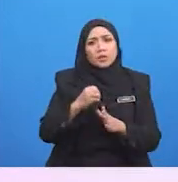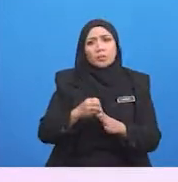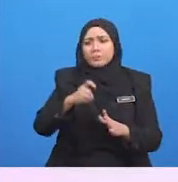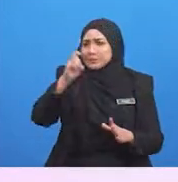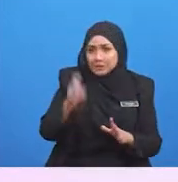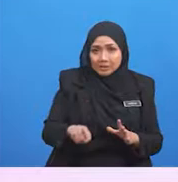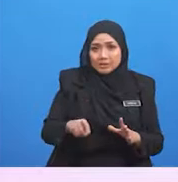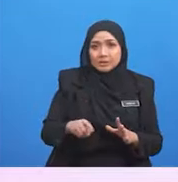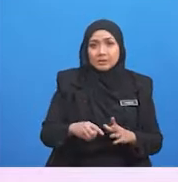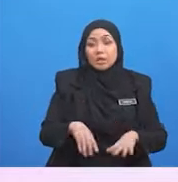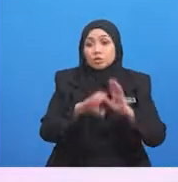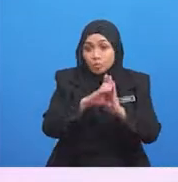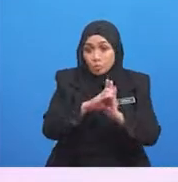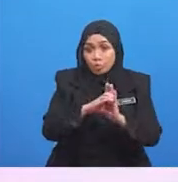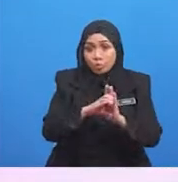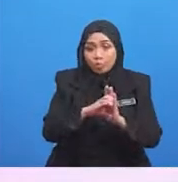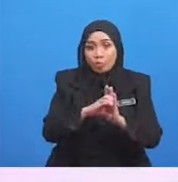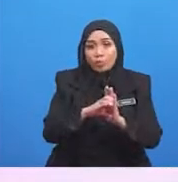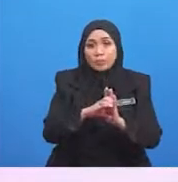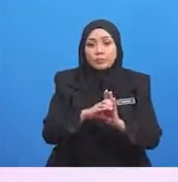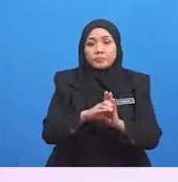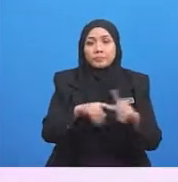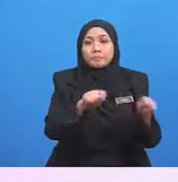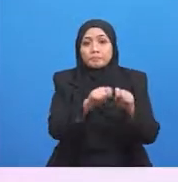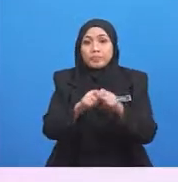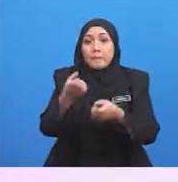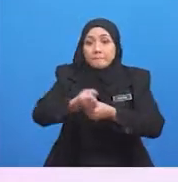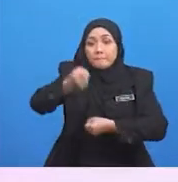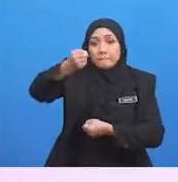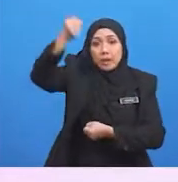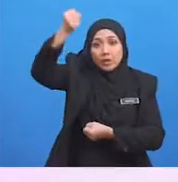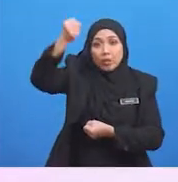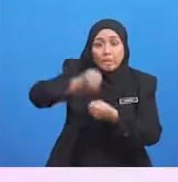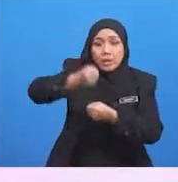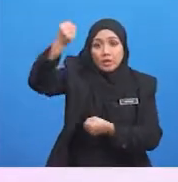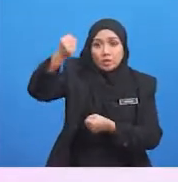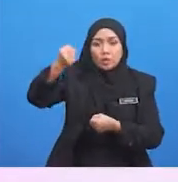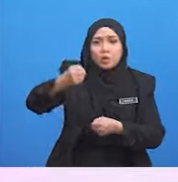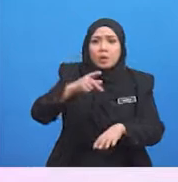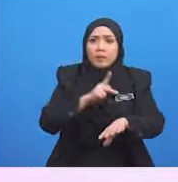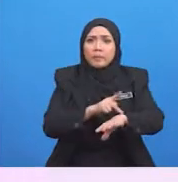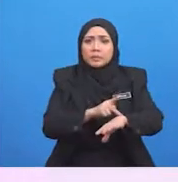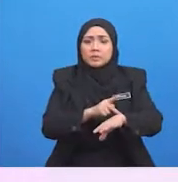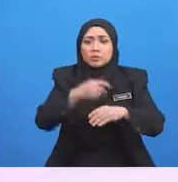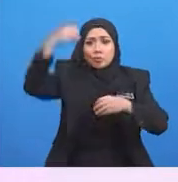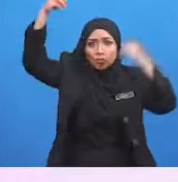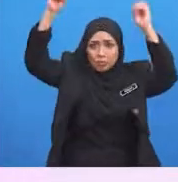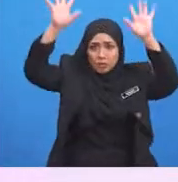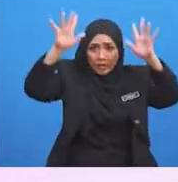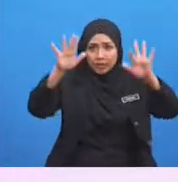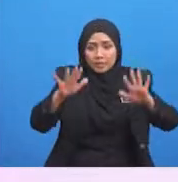terpaksa. Contohnya, seperti payung yang kita perlukan ketika hujan, ubat yang kita perlukan ketika